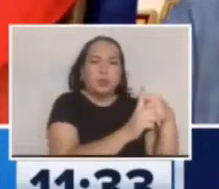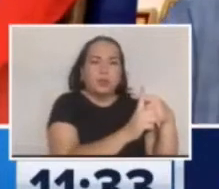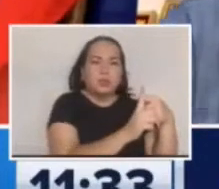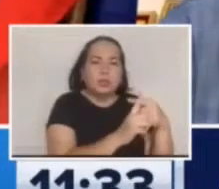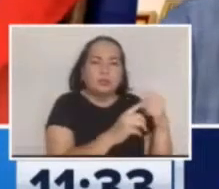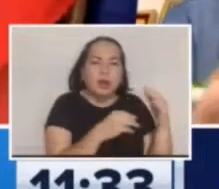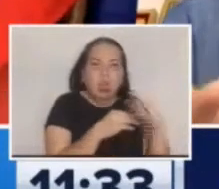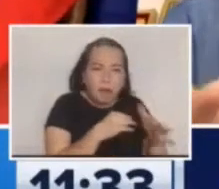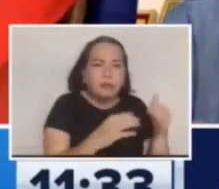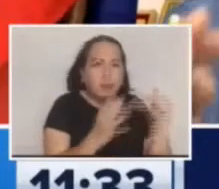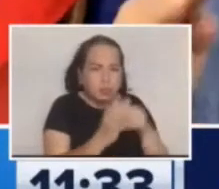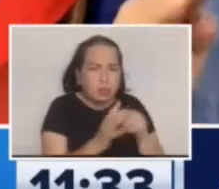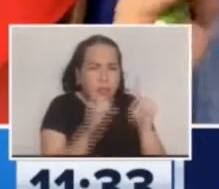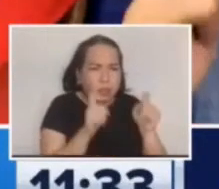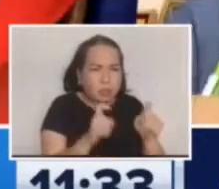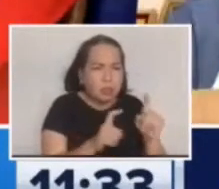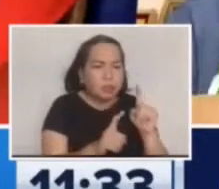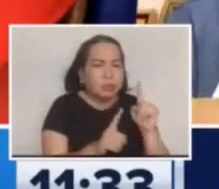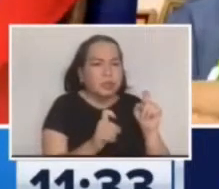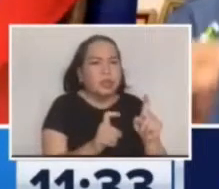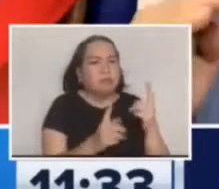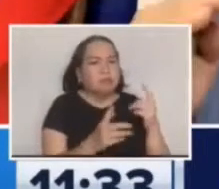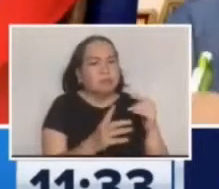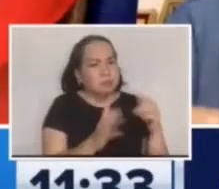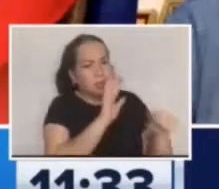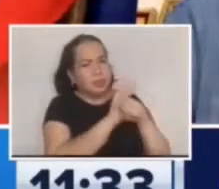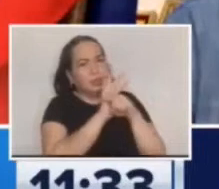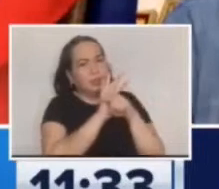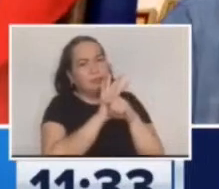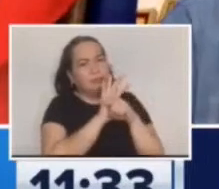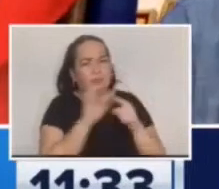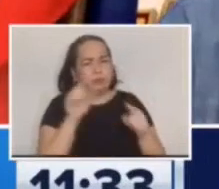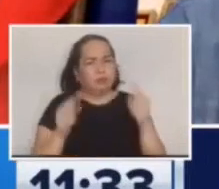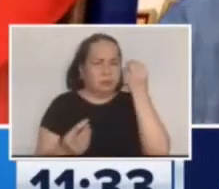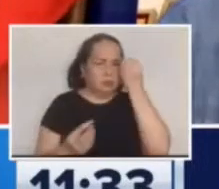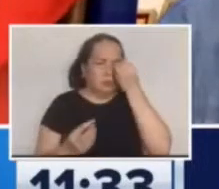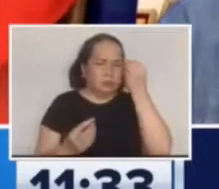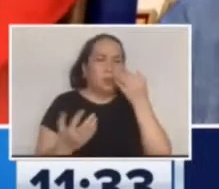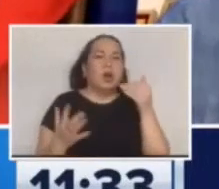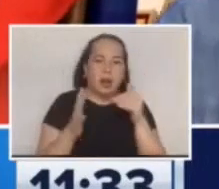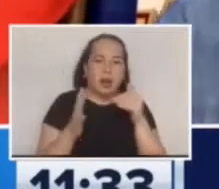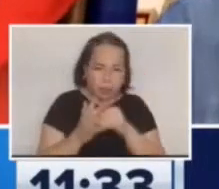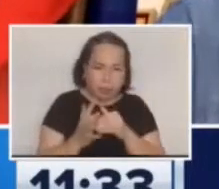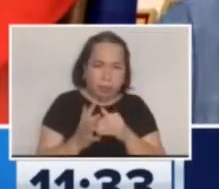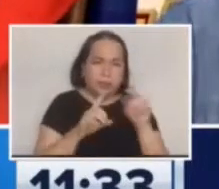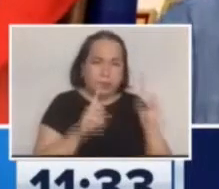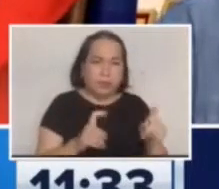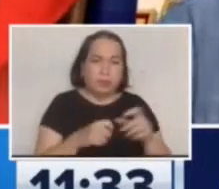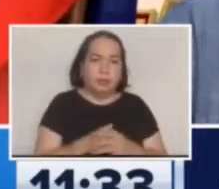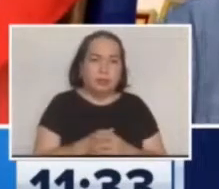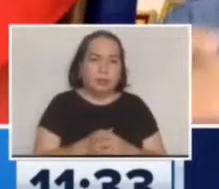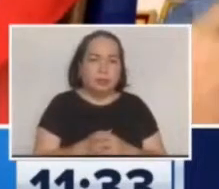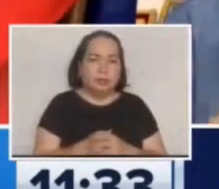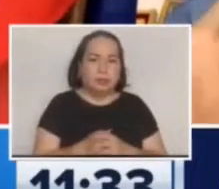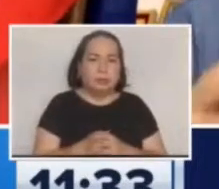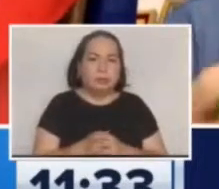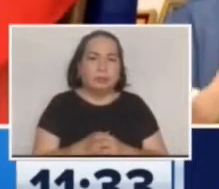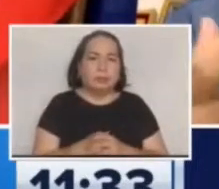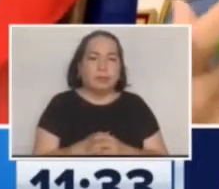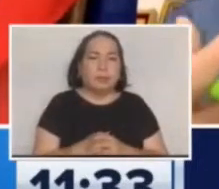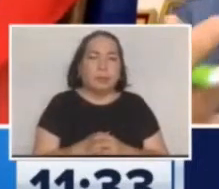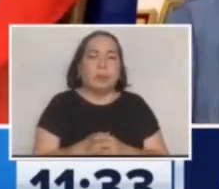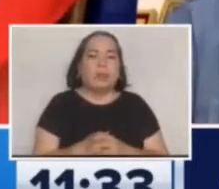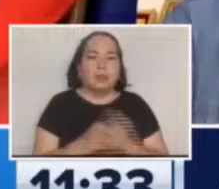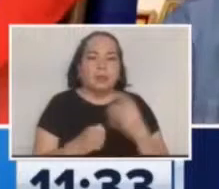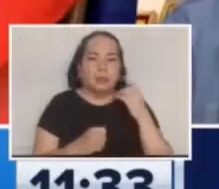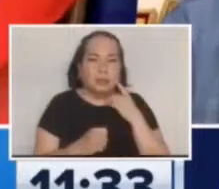But kahit na anong mangyari sa 48 na ipapatest namin ngayon sa PCR, kampante naman kami na at least